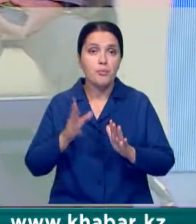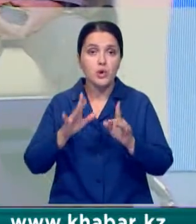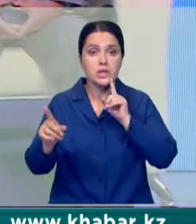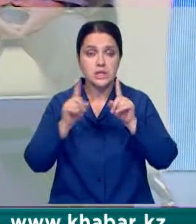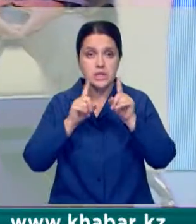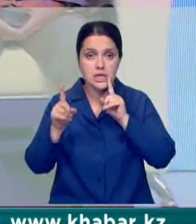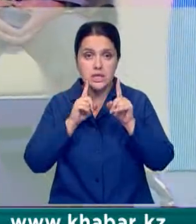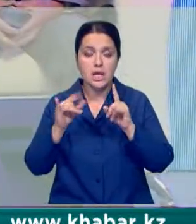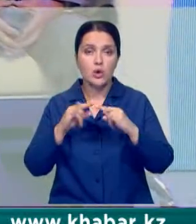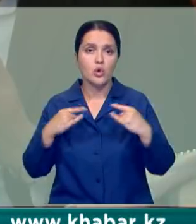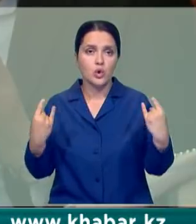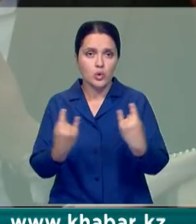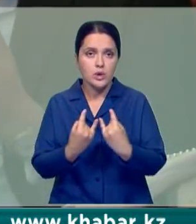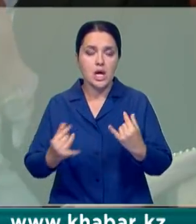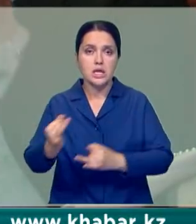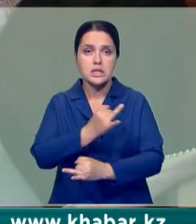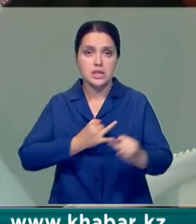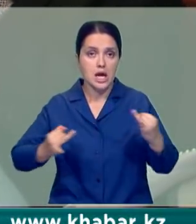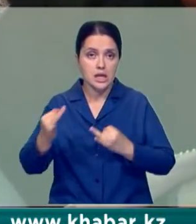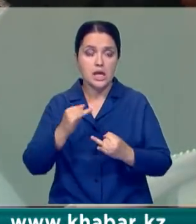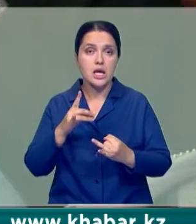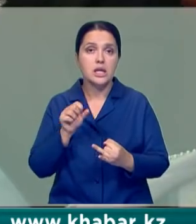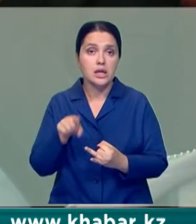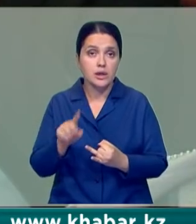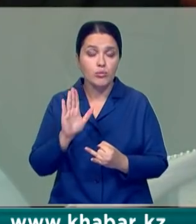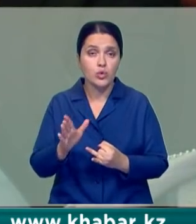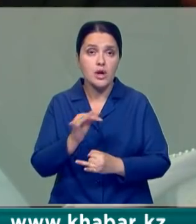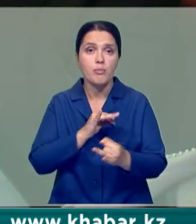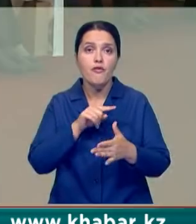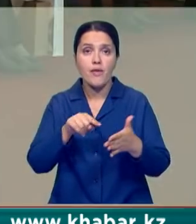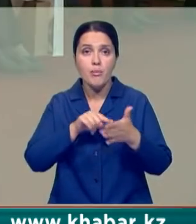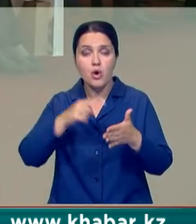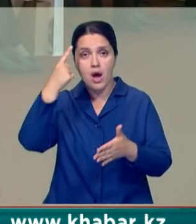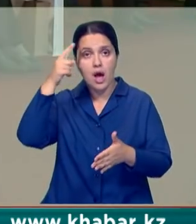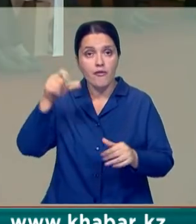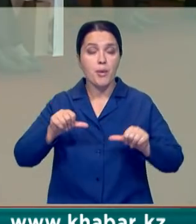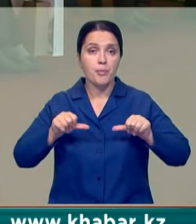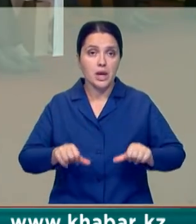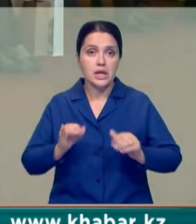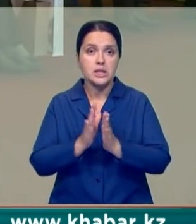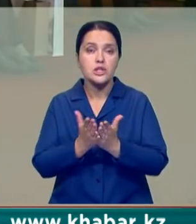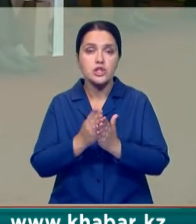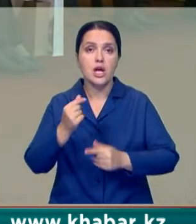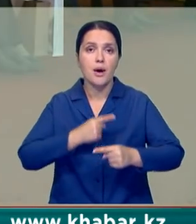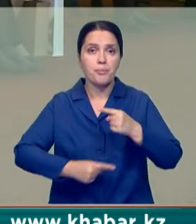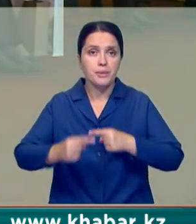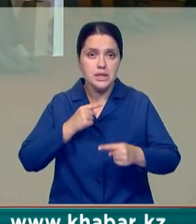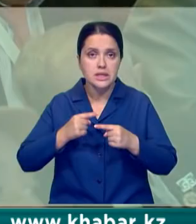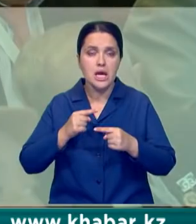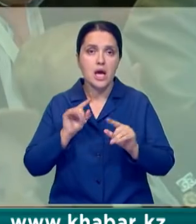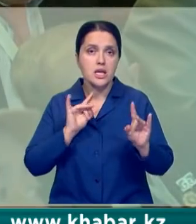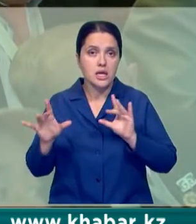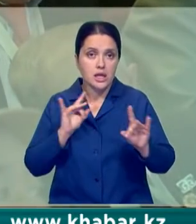сессии круглые столы на них будут обсуждать вопросы авторского права и книжного бизнеса маркетинга а